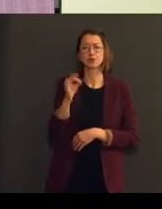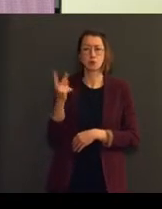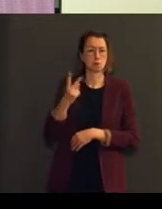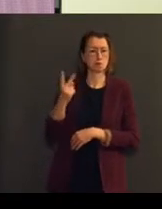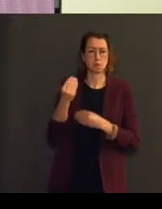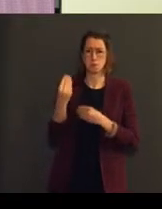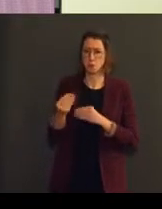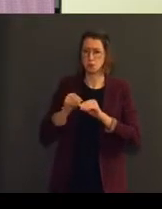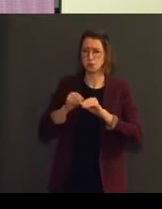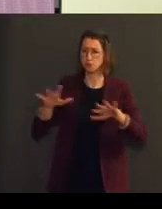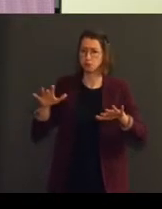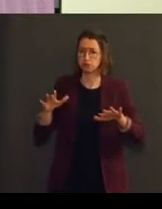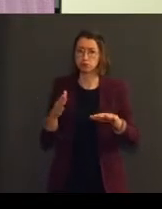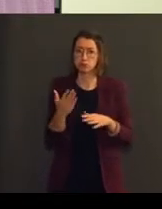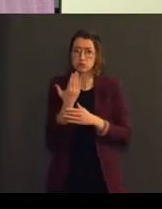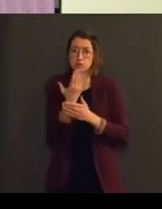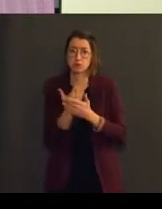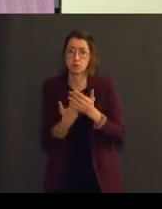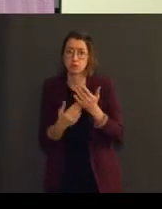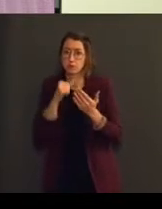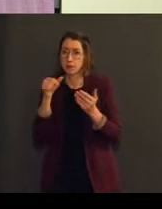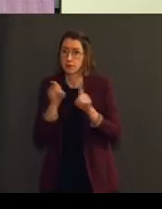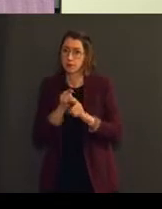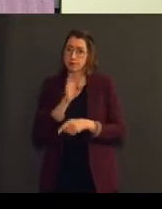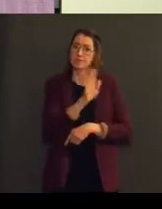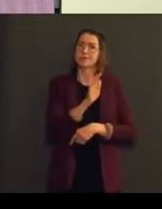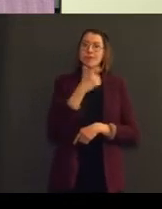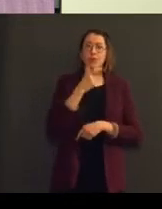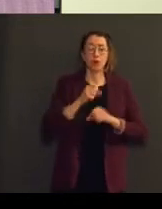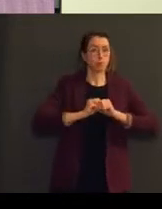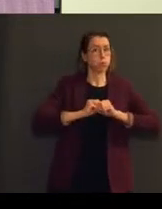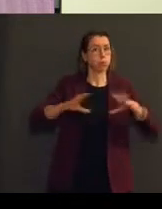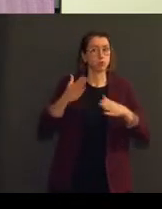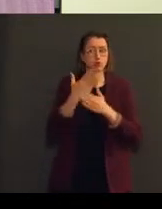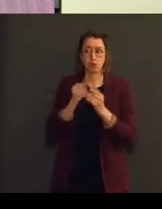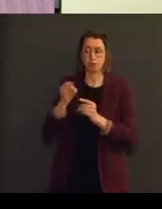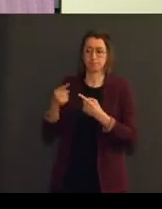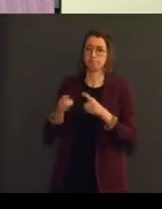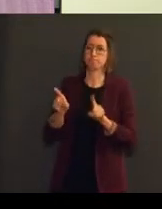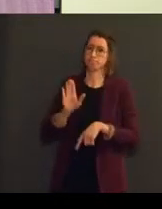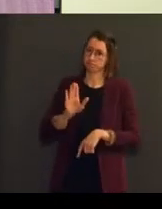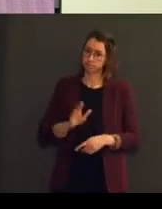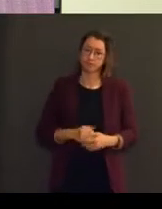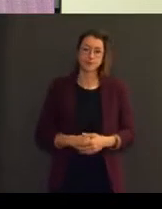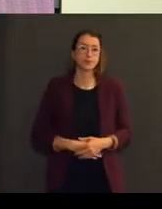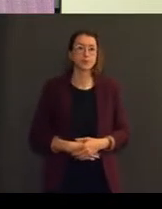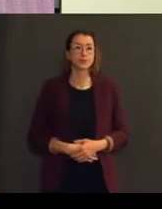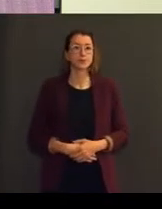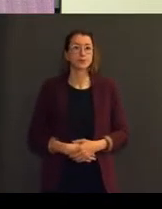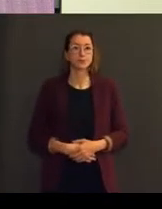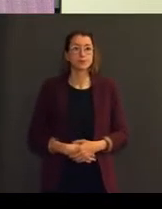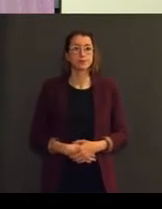connue pour le variant britannique durant les semaines du mois de janvier, février et mars. Au niveau de